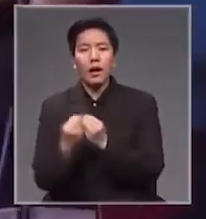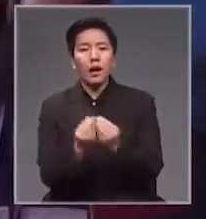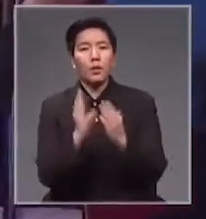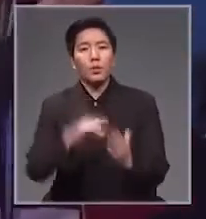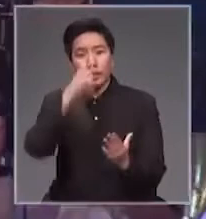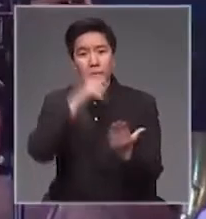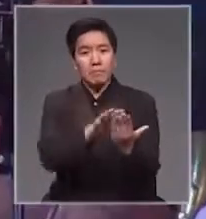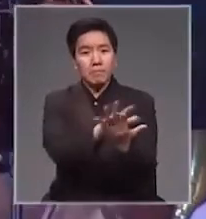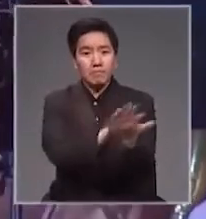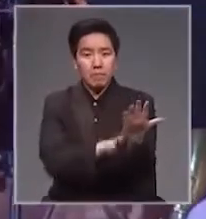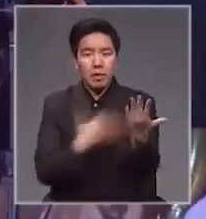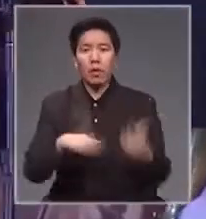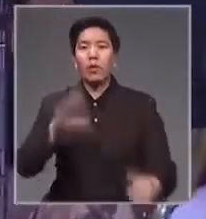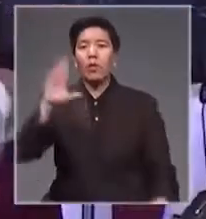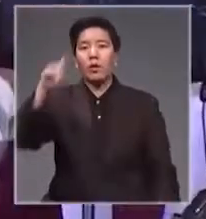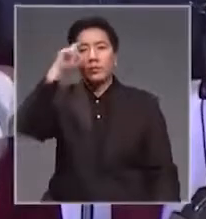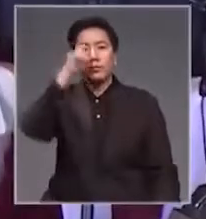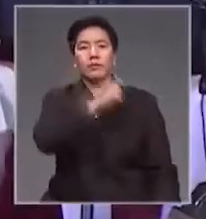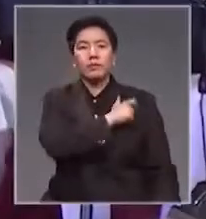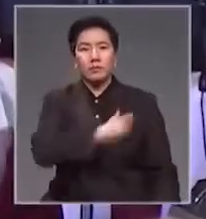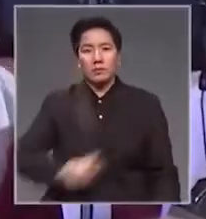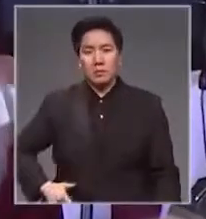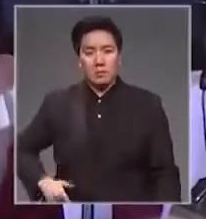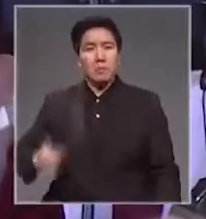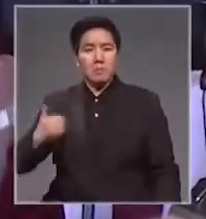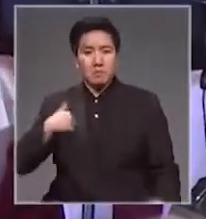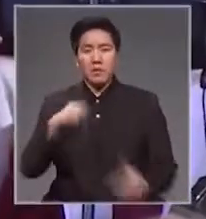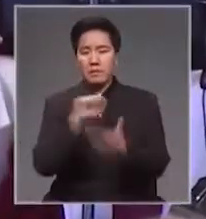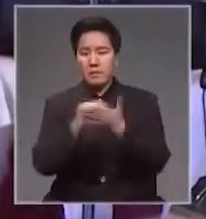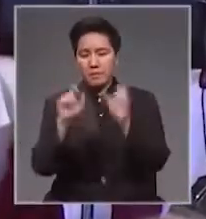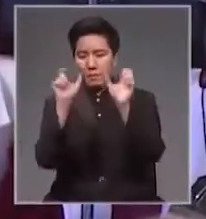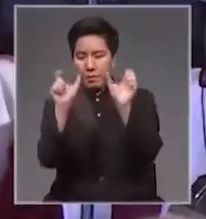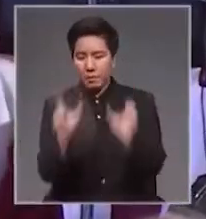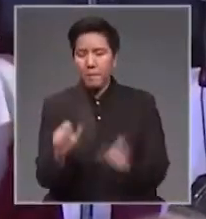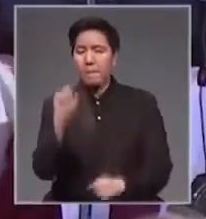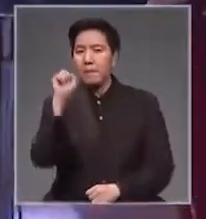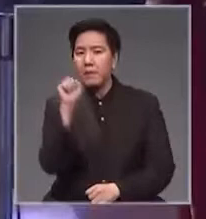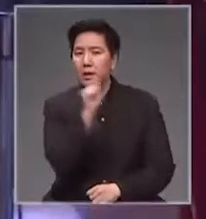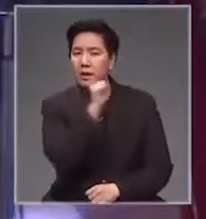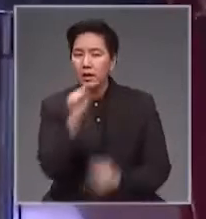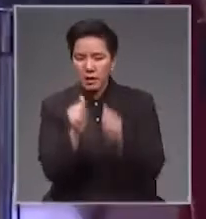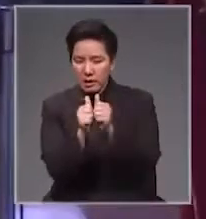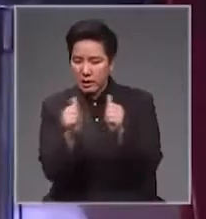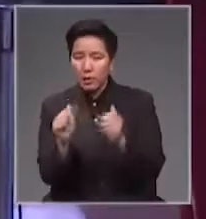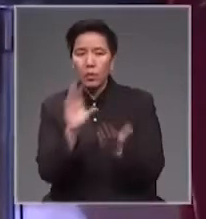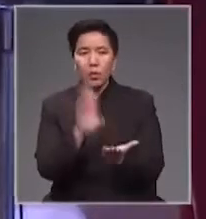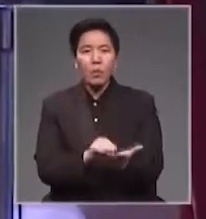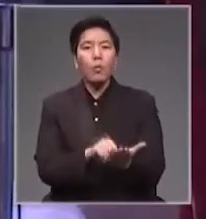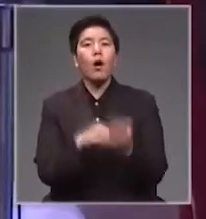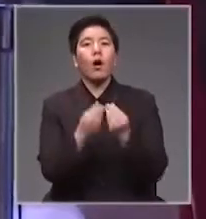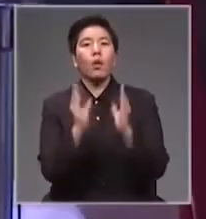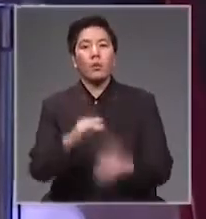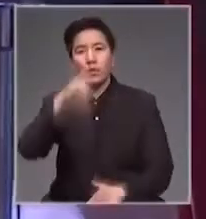ชาวไทยแล้วยังทรงพระราชอิทธิพลเพลงอันทรงคุณค่ามีความหมายลึกซึ้งและเปี่ยมสุนทรียภาพเพื่อพระราชทานความสุขแก่คนไทย